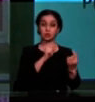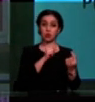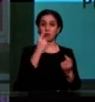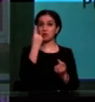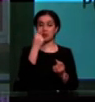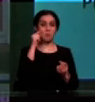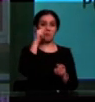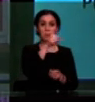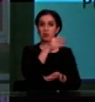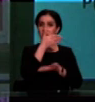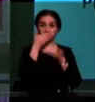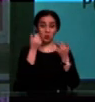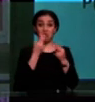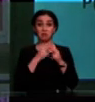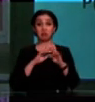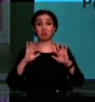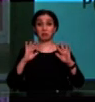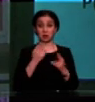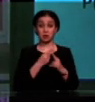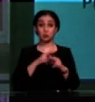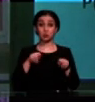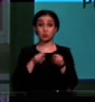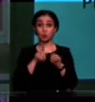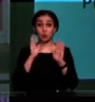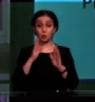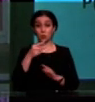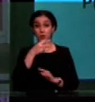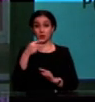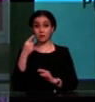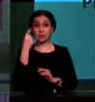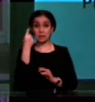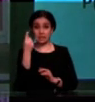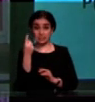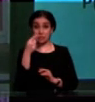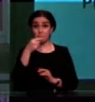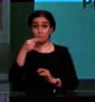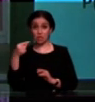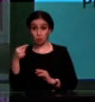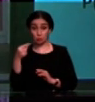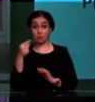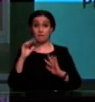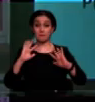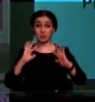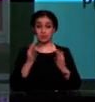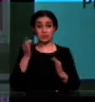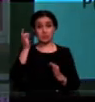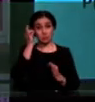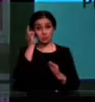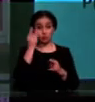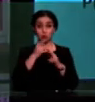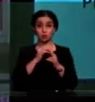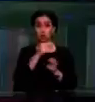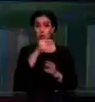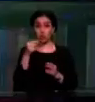одного попадания. Тогда вероятность события Б будет равна 1 минус вероятность события Б с